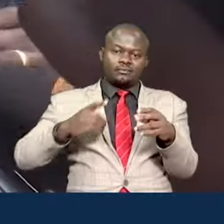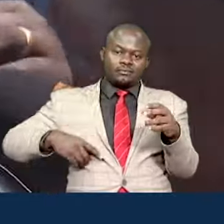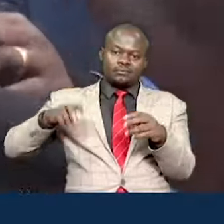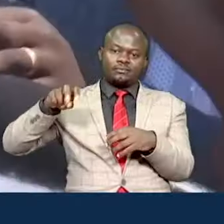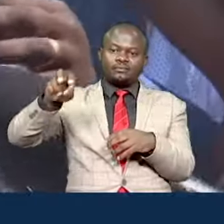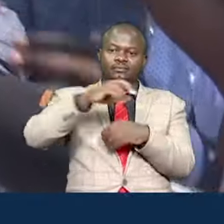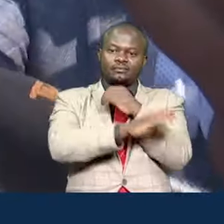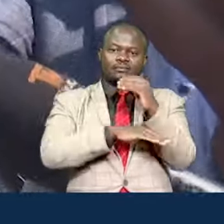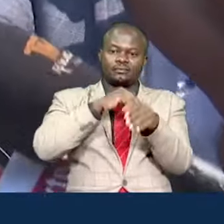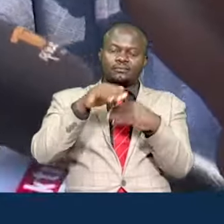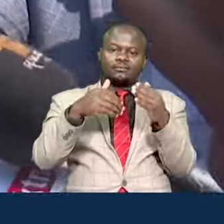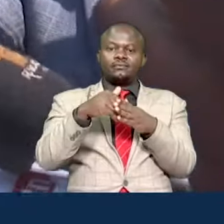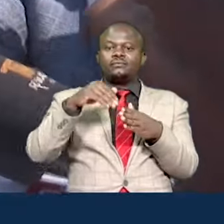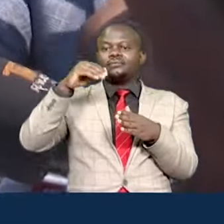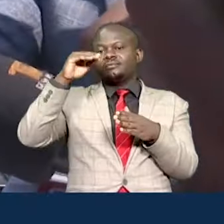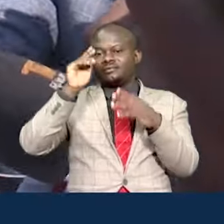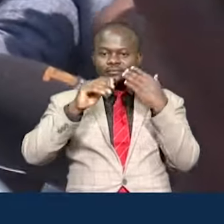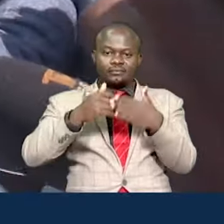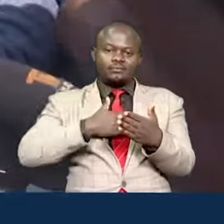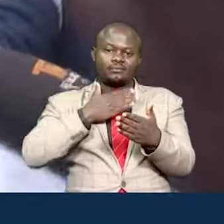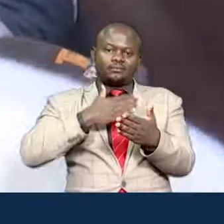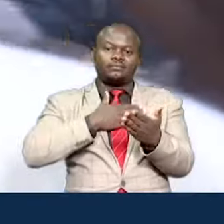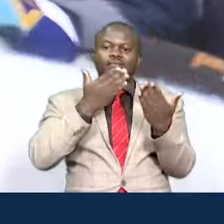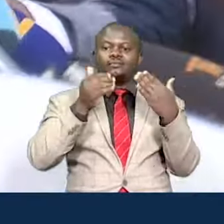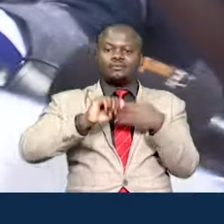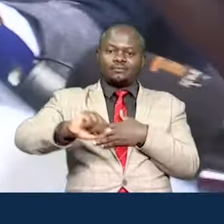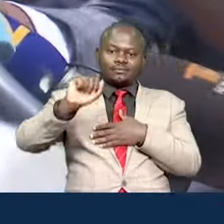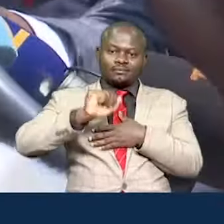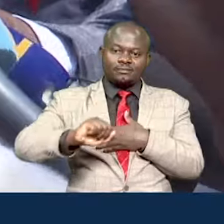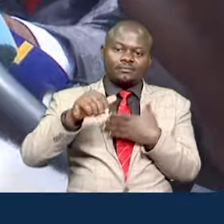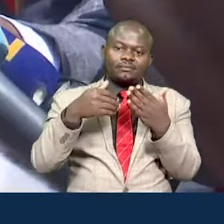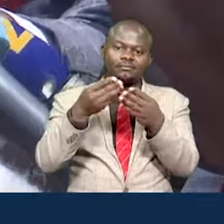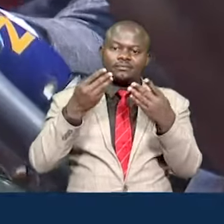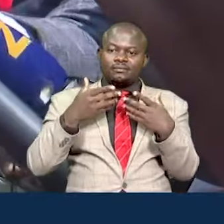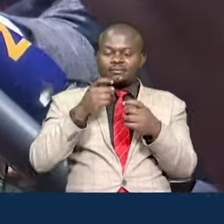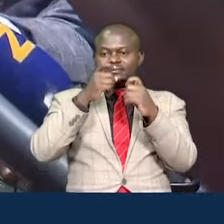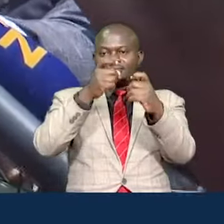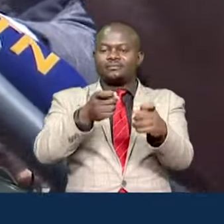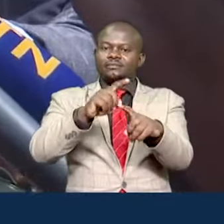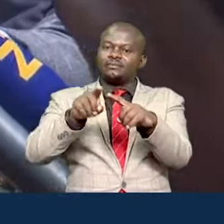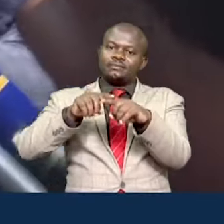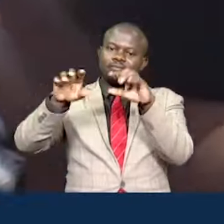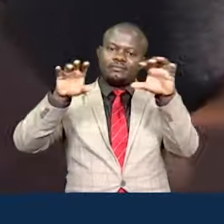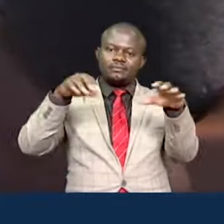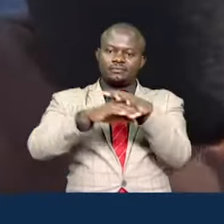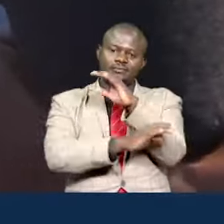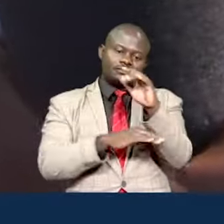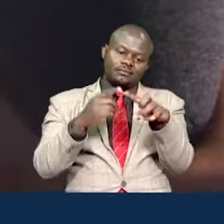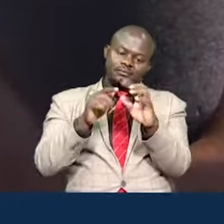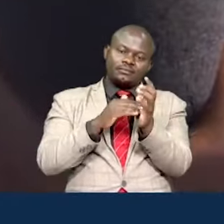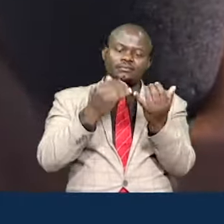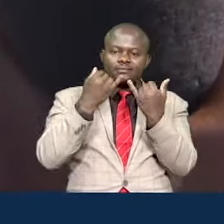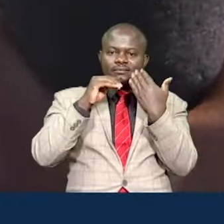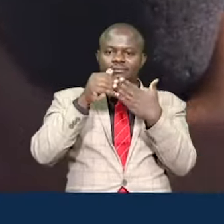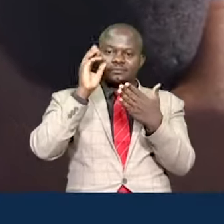cyose, abaturage baratwishimiye aho twagiye hose, baratubyiniye, baduhaye n'impano hirya no hino mu gihugu, kandi baranatubwiraga ko